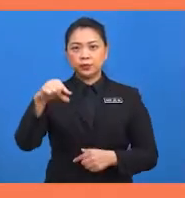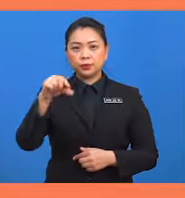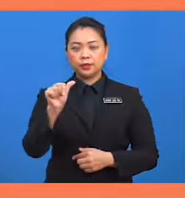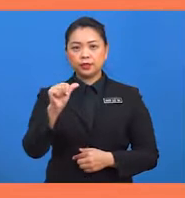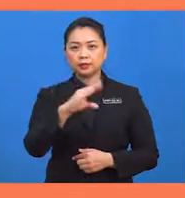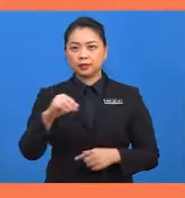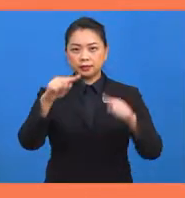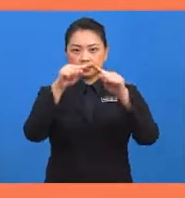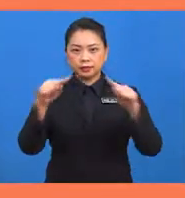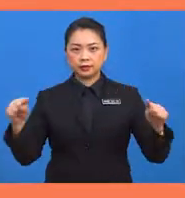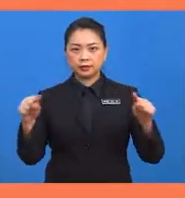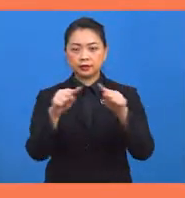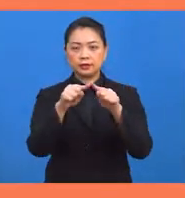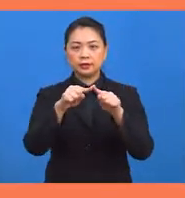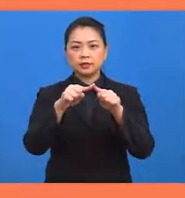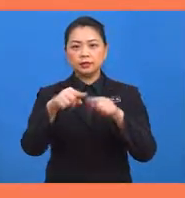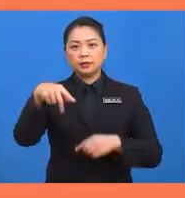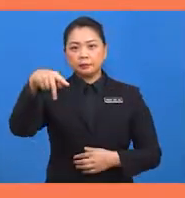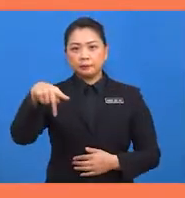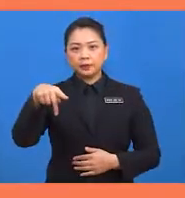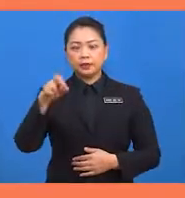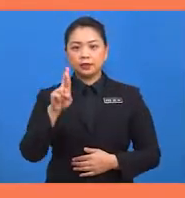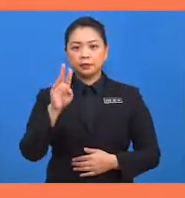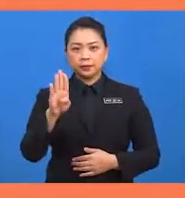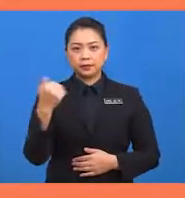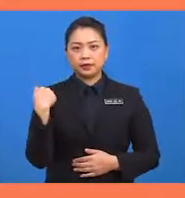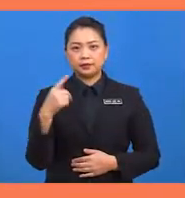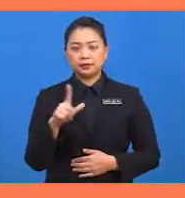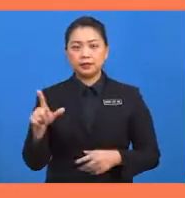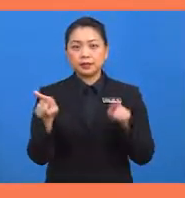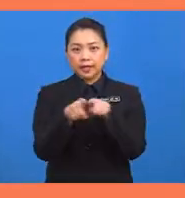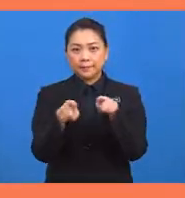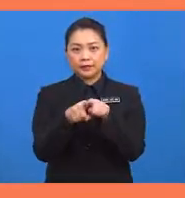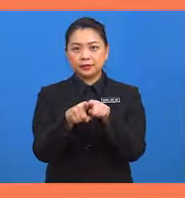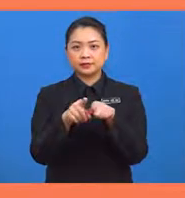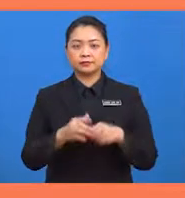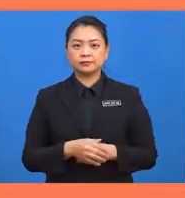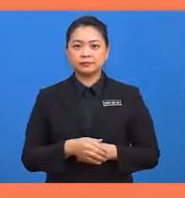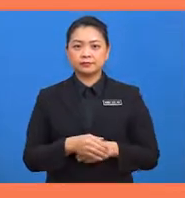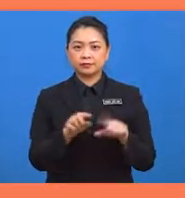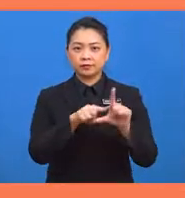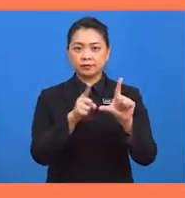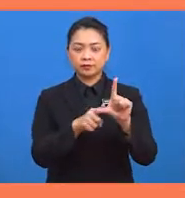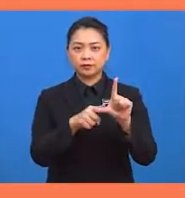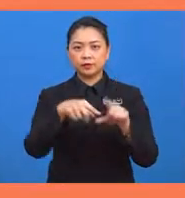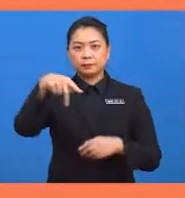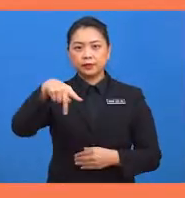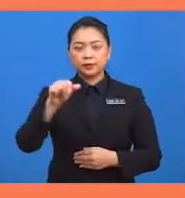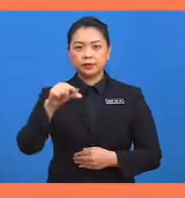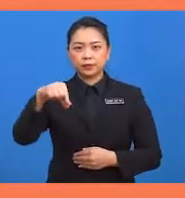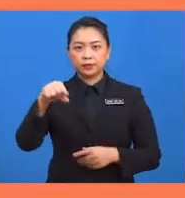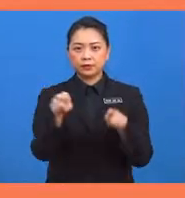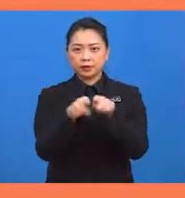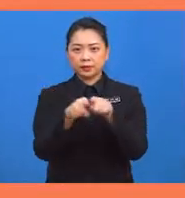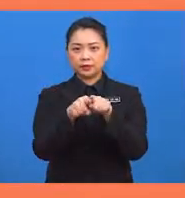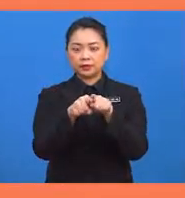dan segitiga PRB adalah serupa. Sudut PAQ sama